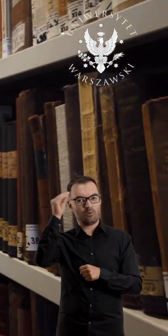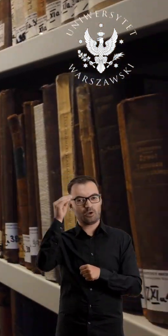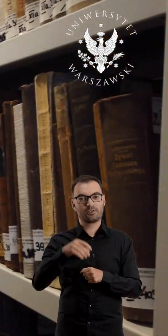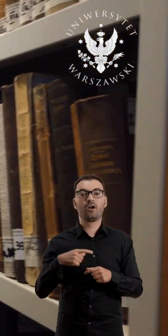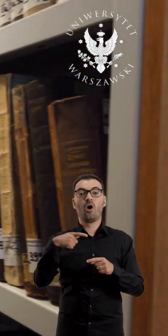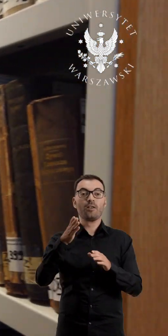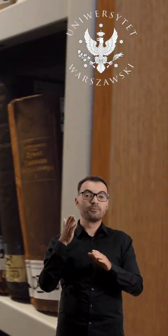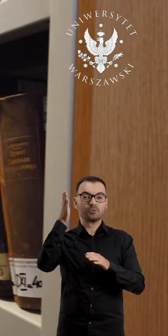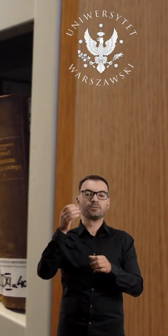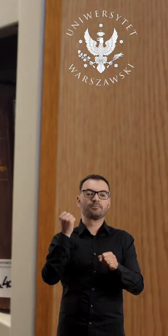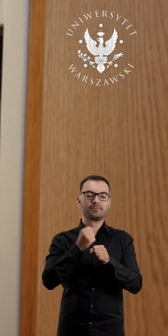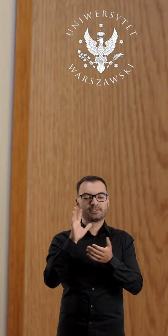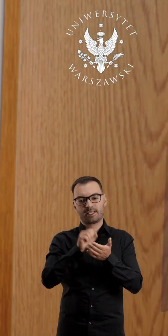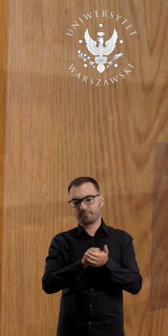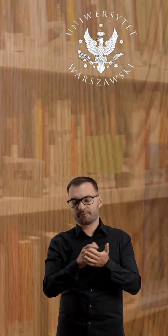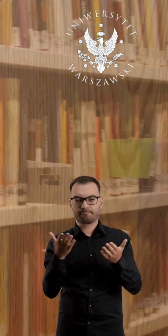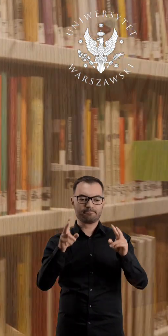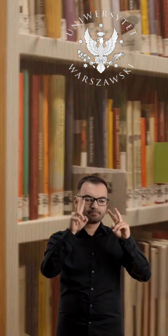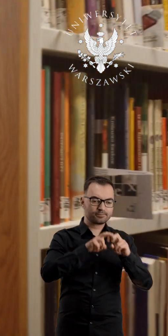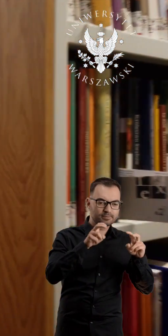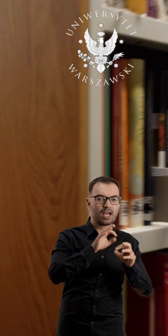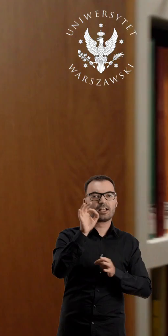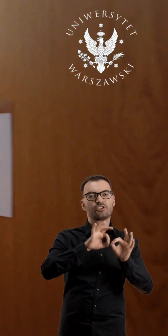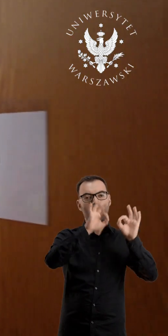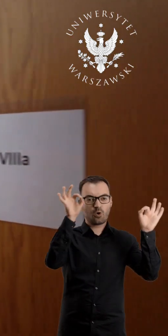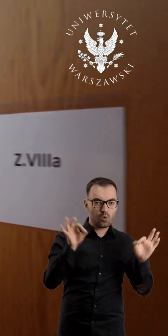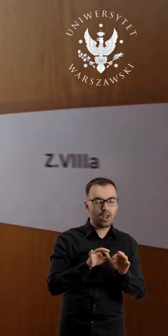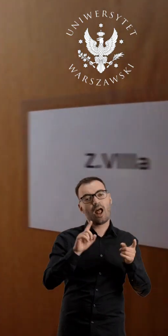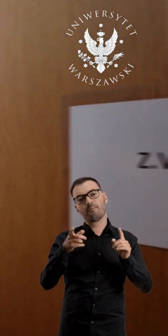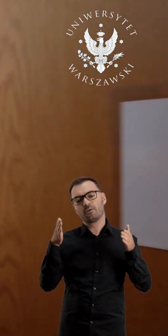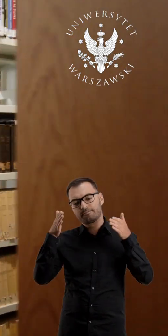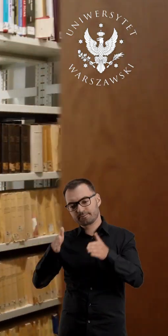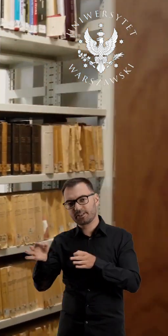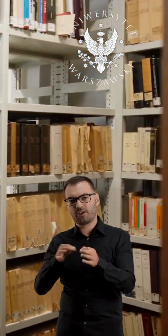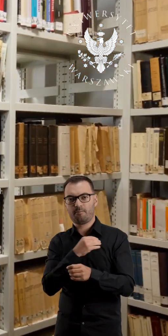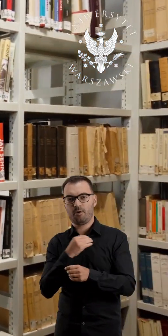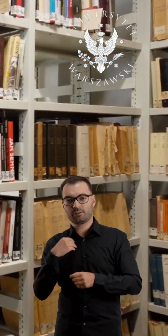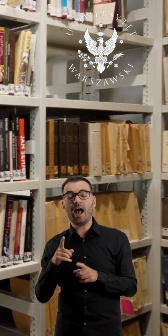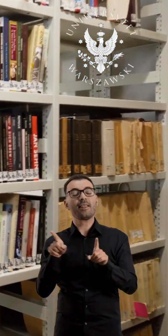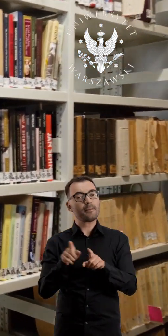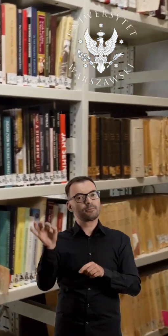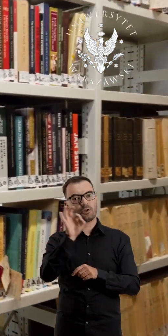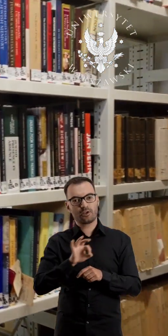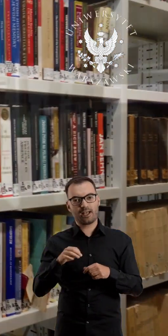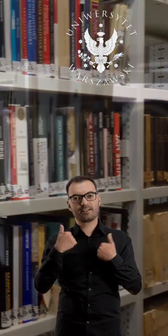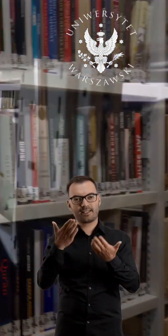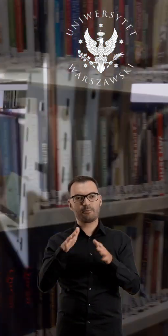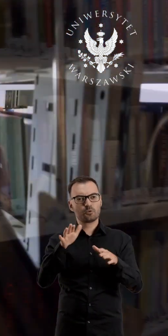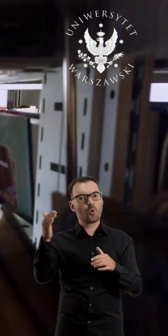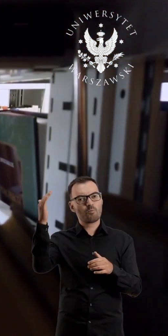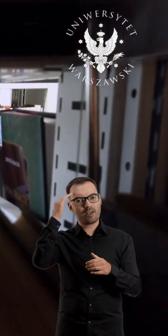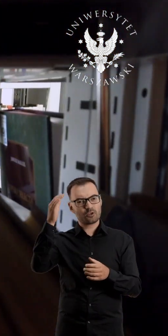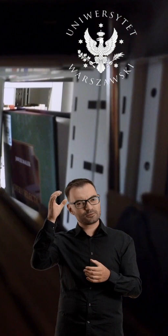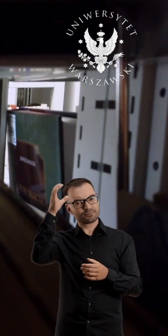naukowych, którzy swobodnie zajmują się badaniami historii polskiej, historii powszechnej. Przy okazji zdobywają również szerokie